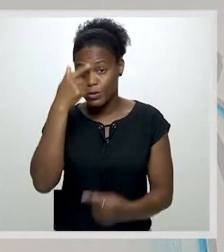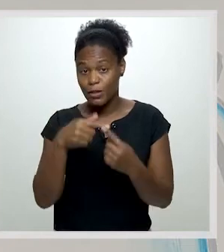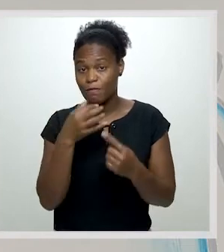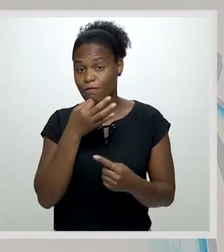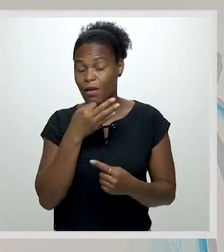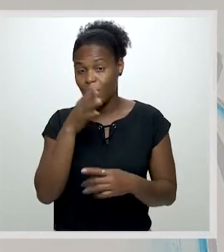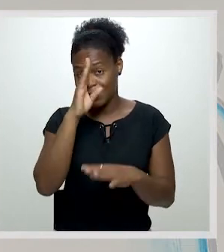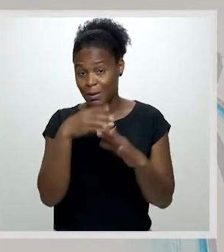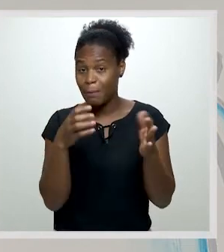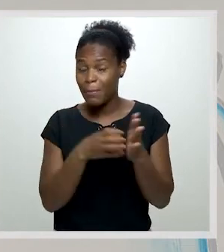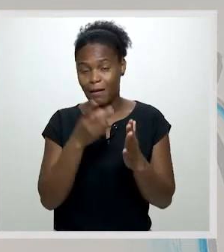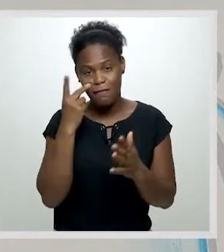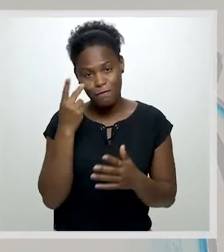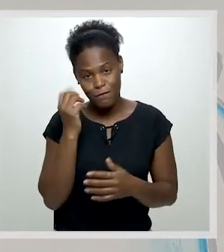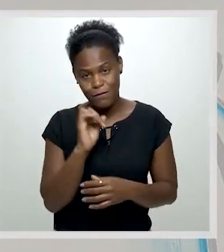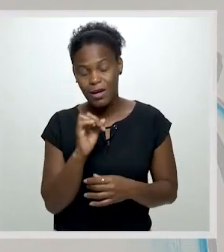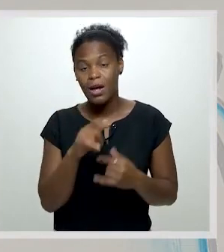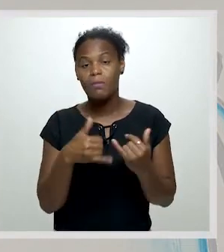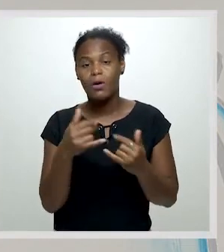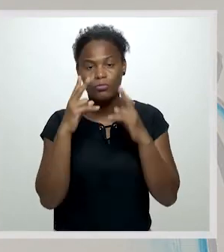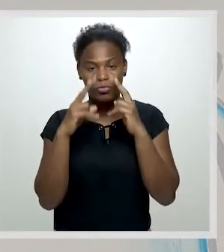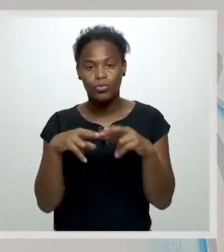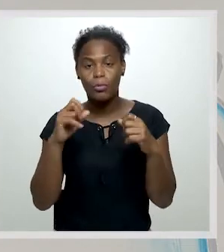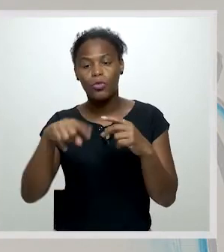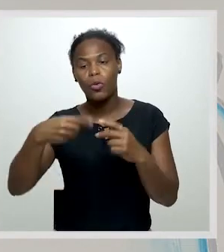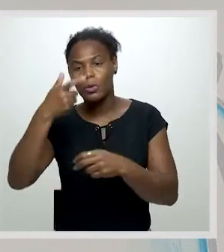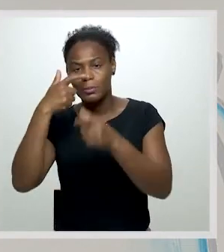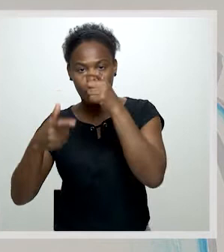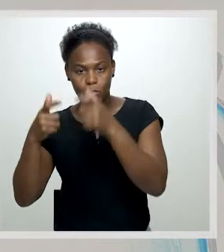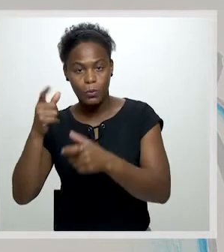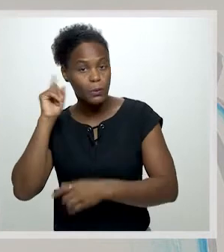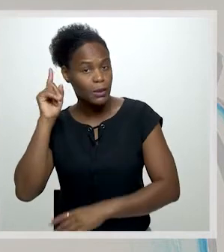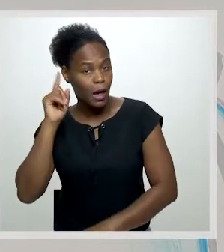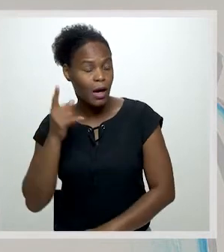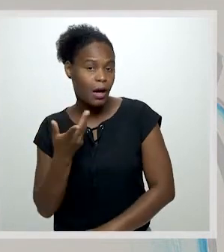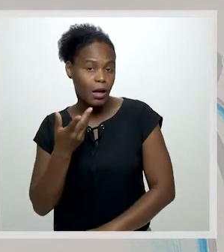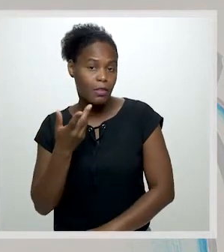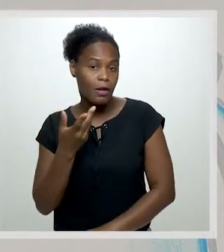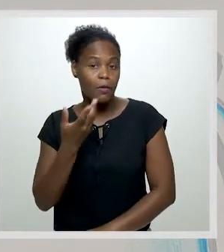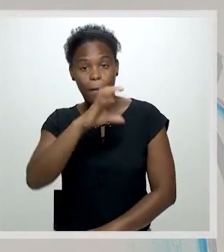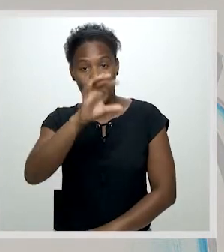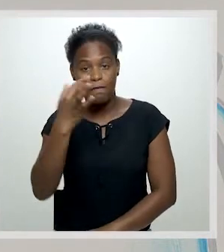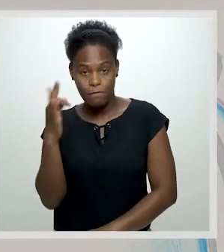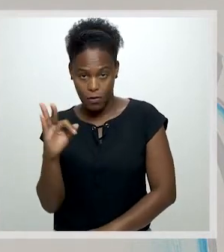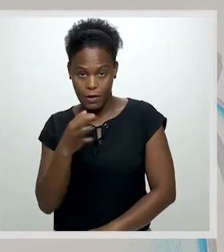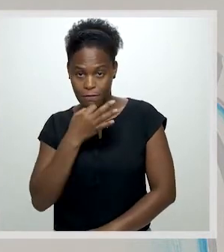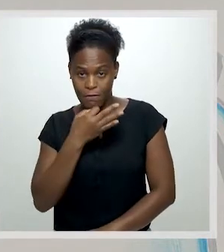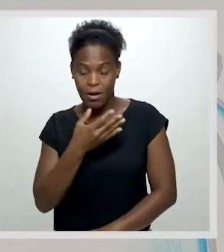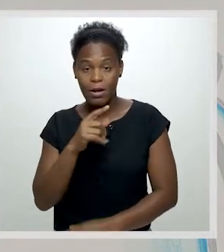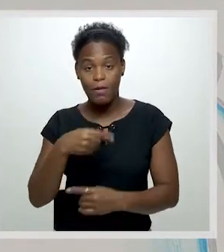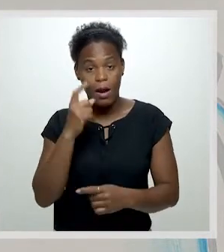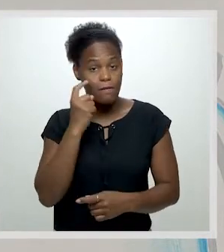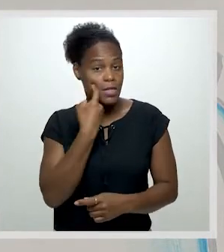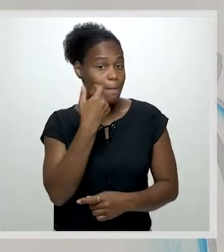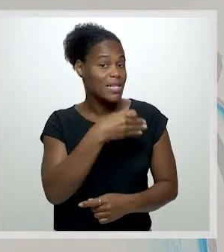faits marquants d'une vie. Nous allons découvrir d'autres personnalités francophones. Nous allons réviser le